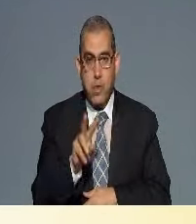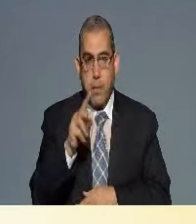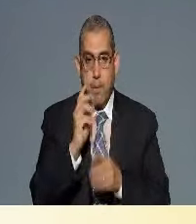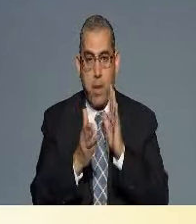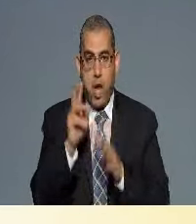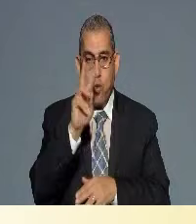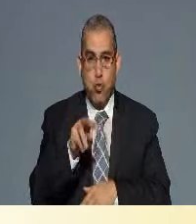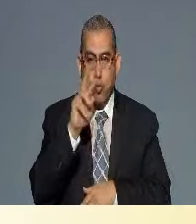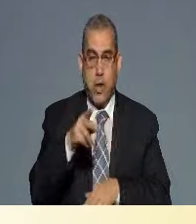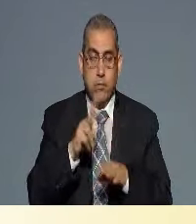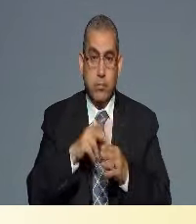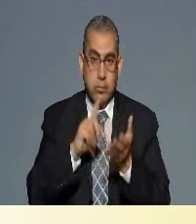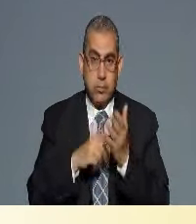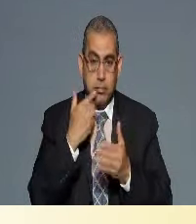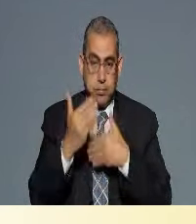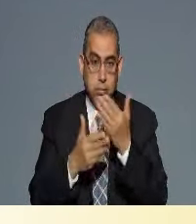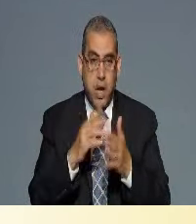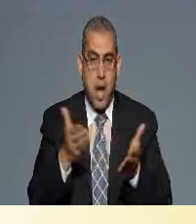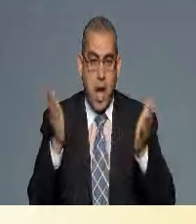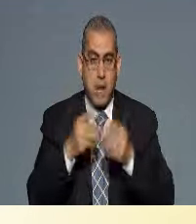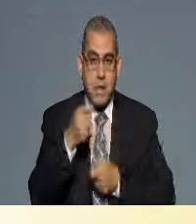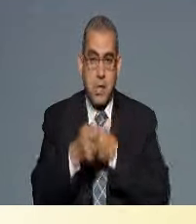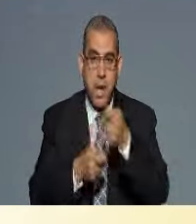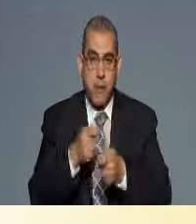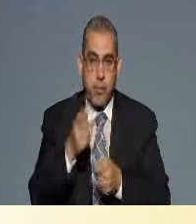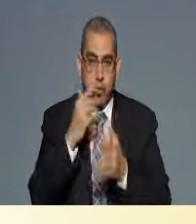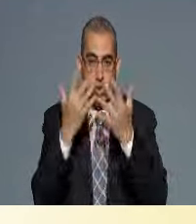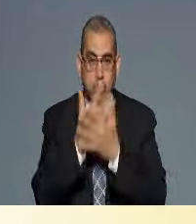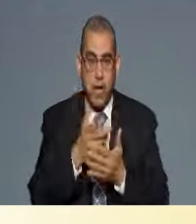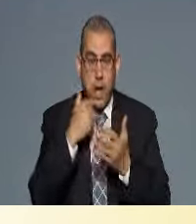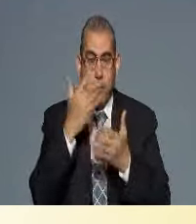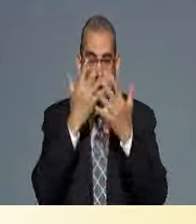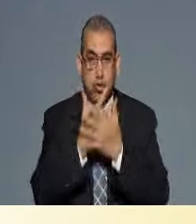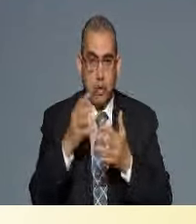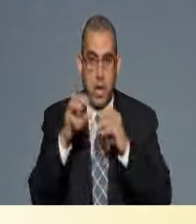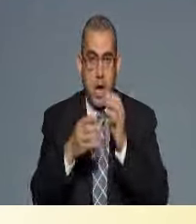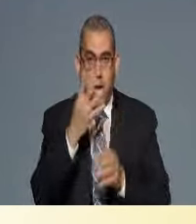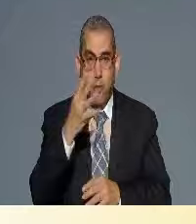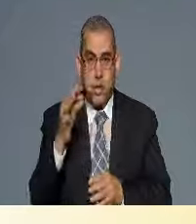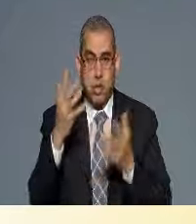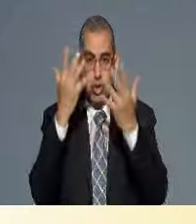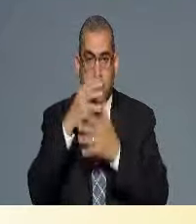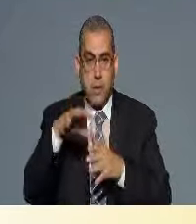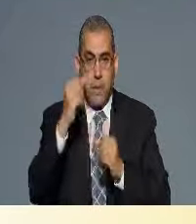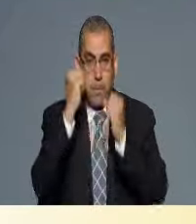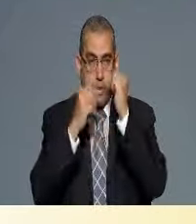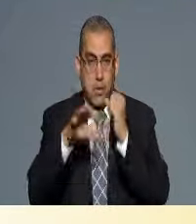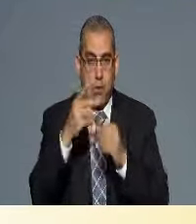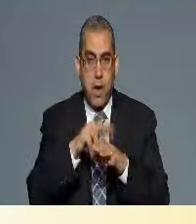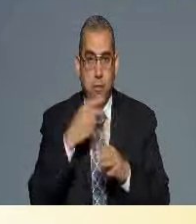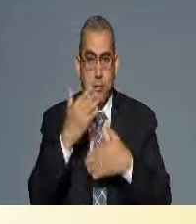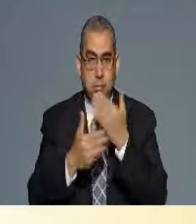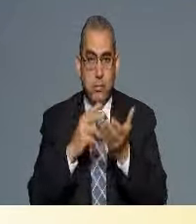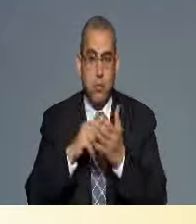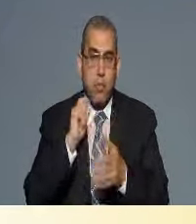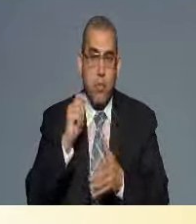3.7 مليار دولار، بنتكلم على أكتر من 1200 شركة، بنتكلم على مصانع 34 مصنع، بنتكلم على انتشار في جميع